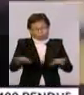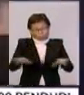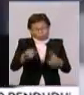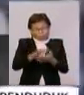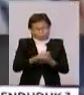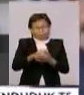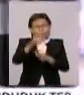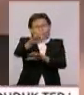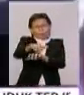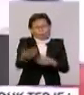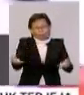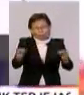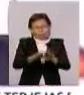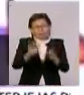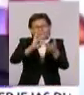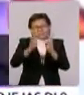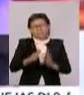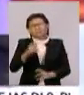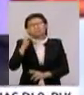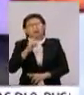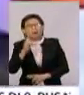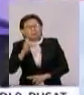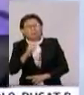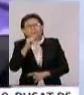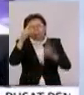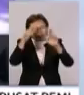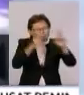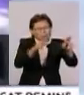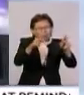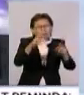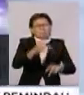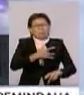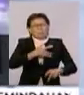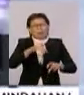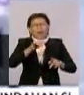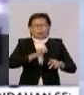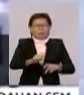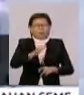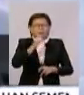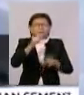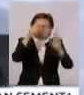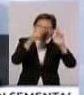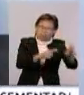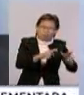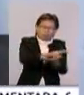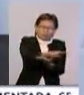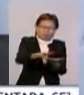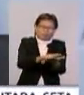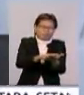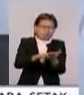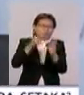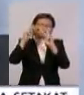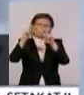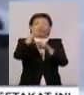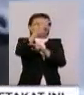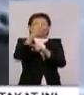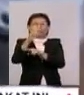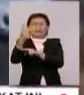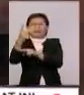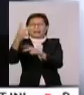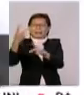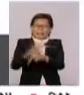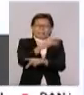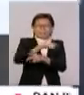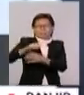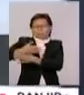Rata-rata netizen menganggap perbuatan itu memalukan dan tidak menghormati sensitiviti agama. Klip video itu ditonton lebih 700,000 kali